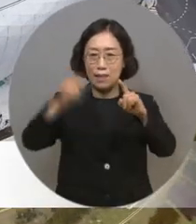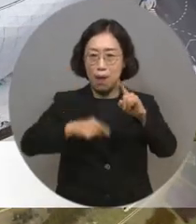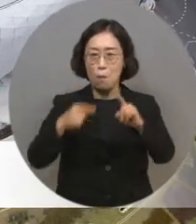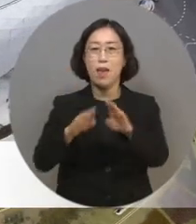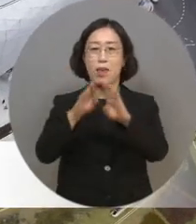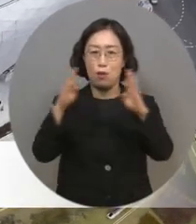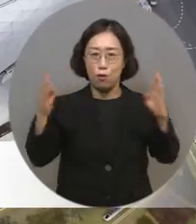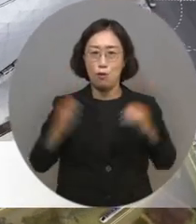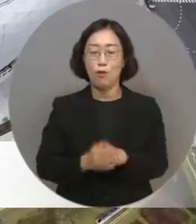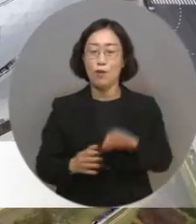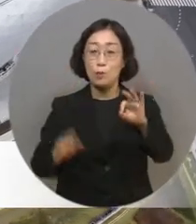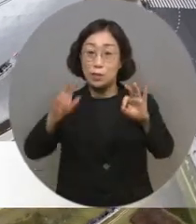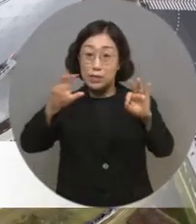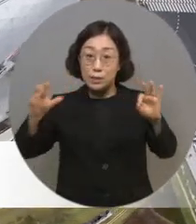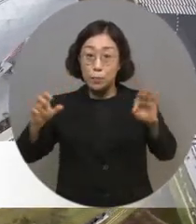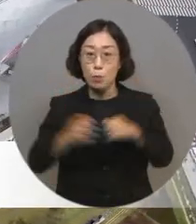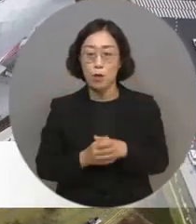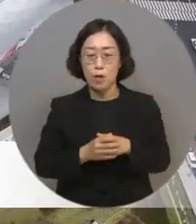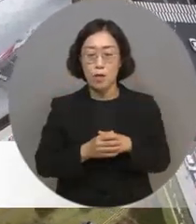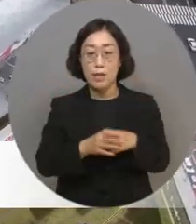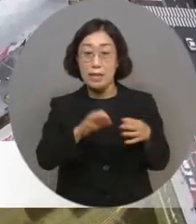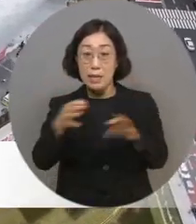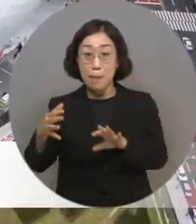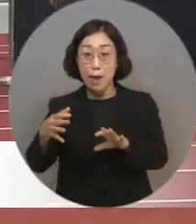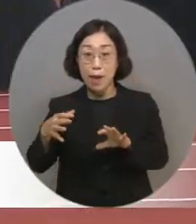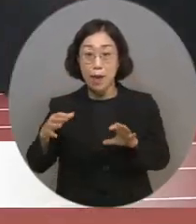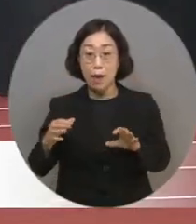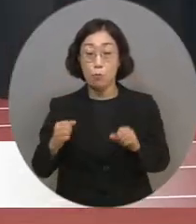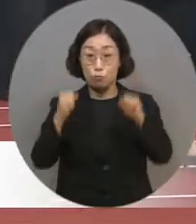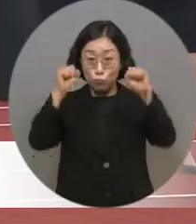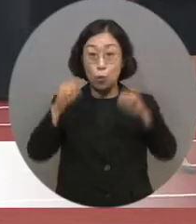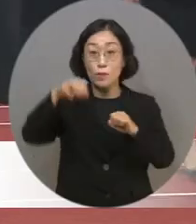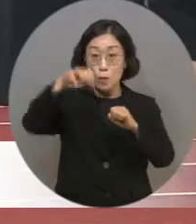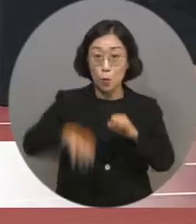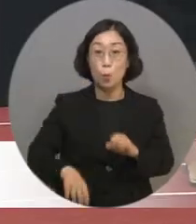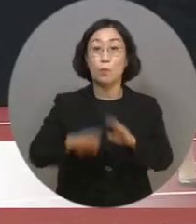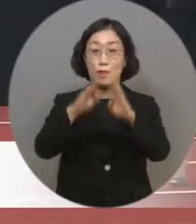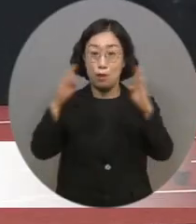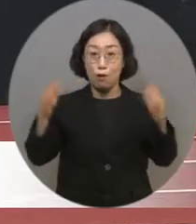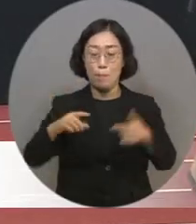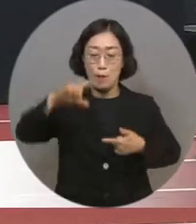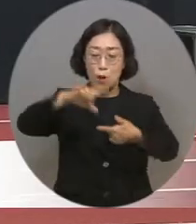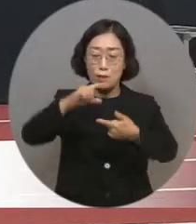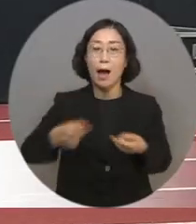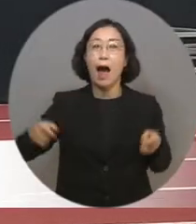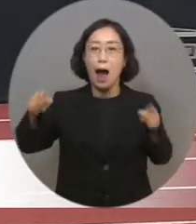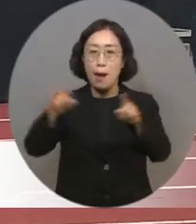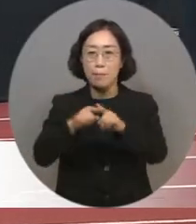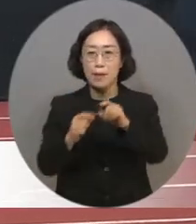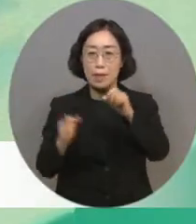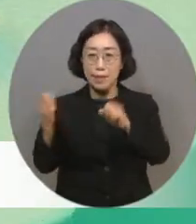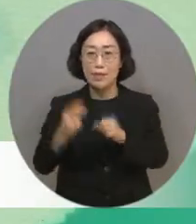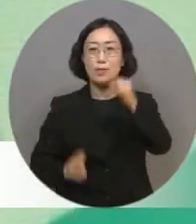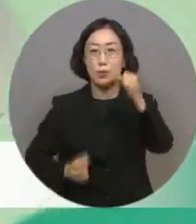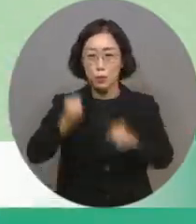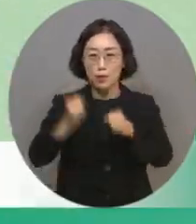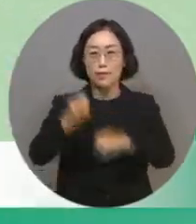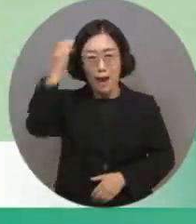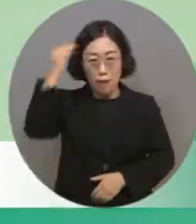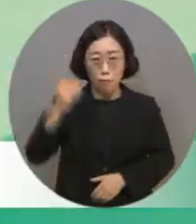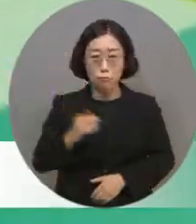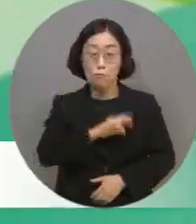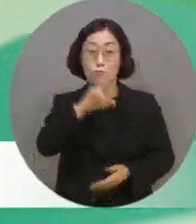지난 25일 경남 김해종합운동장에서 개막한 이번 대회는 경남과 함께 다시 뛰는 대한민국을